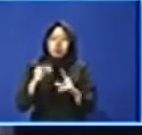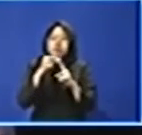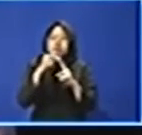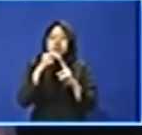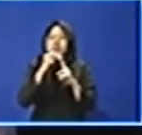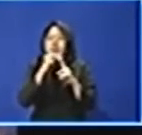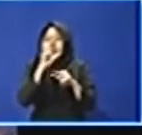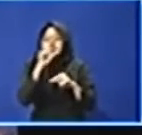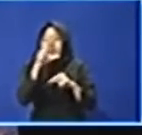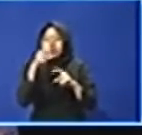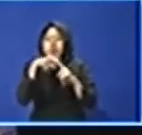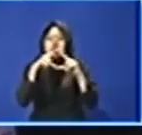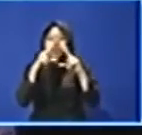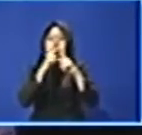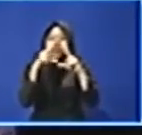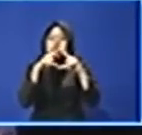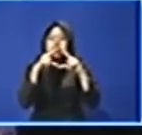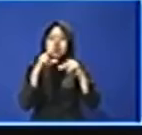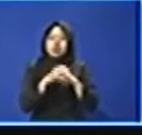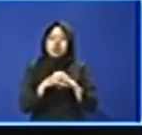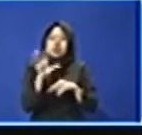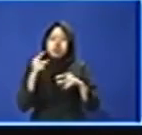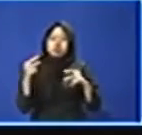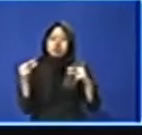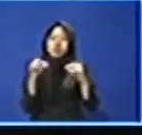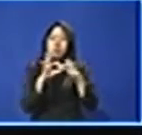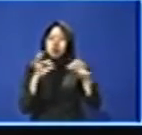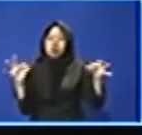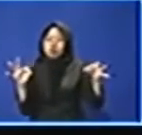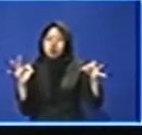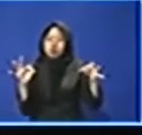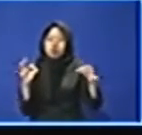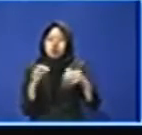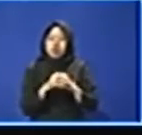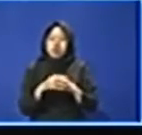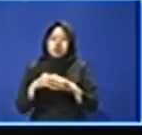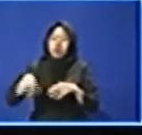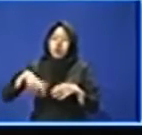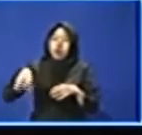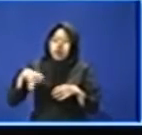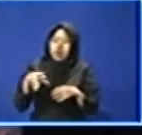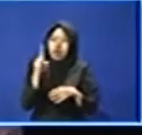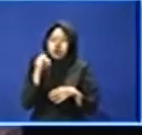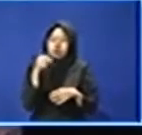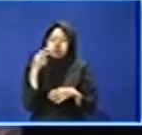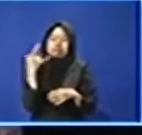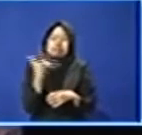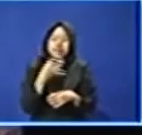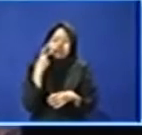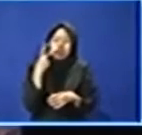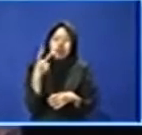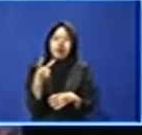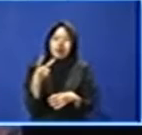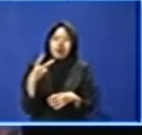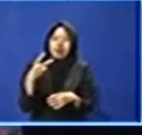kita putus Agan Saleh khas suatu Rohim Negeri membawa kita saudaraan dan